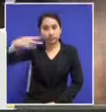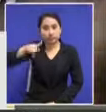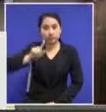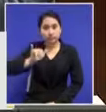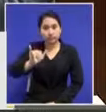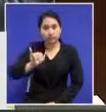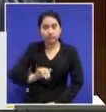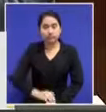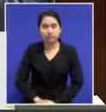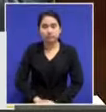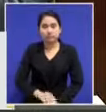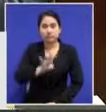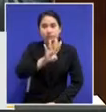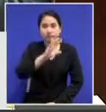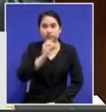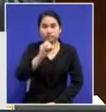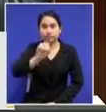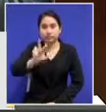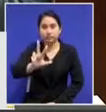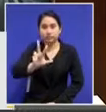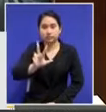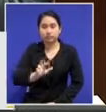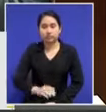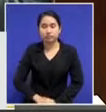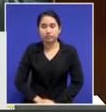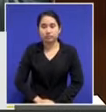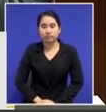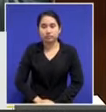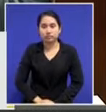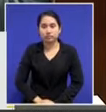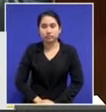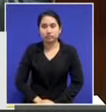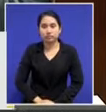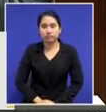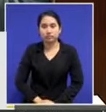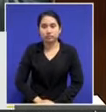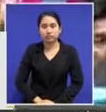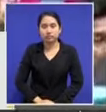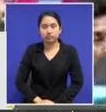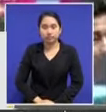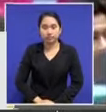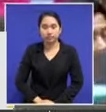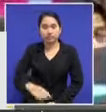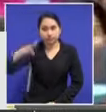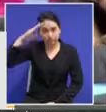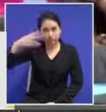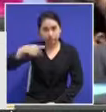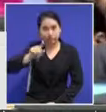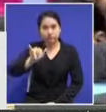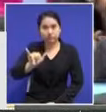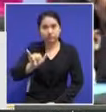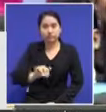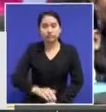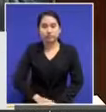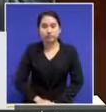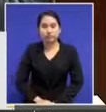ครับ 403นางสาวพาดาวรกานนท ์พลเอกประยุทธ์จันทร์โอชา